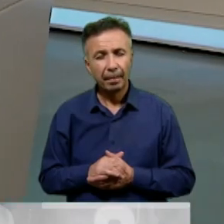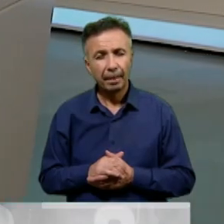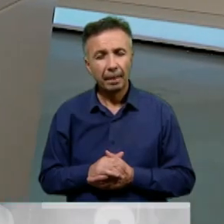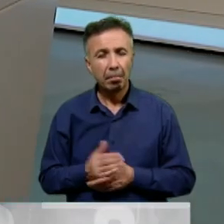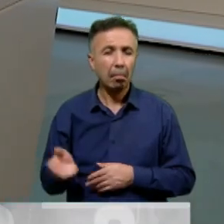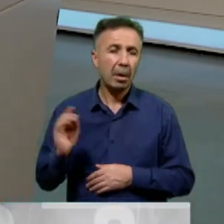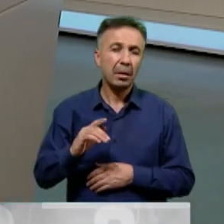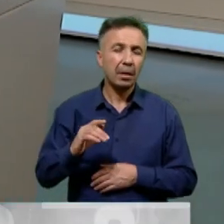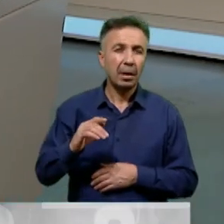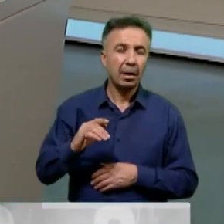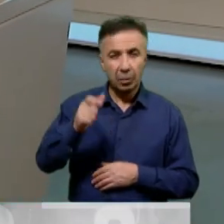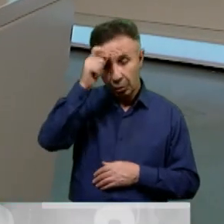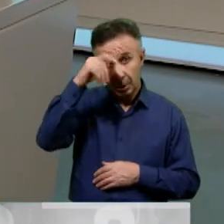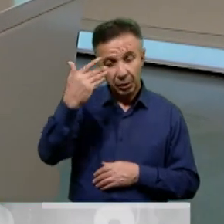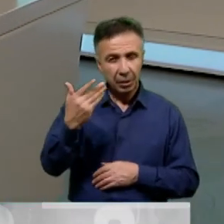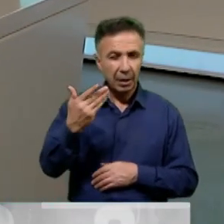gidiyorsunuz.